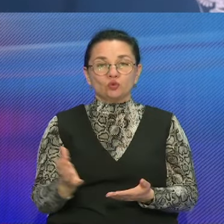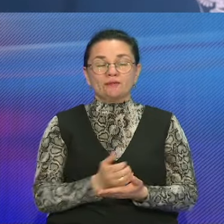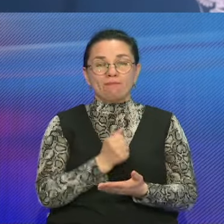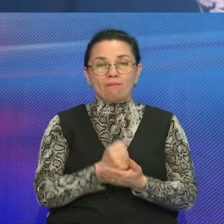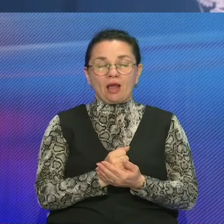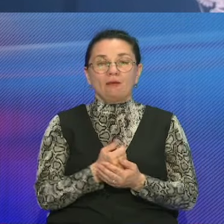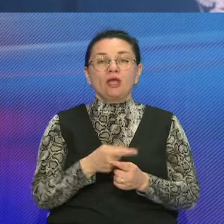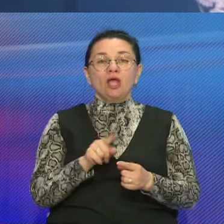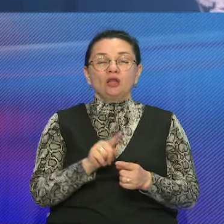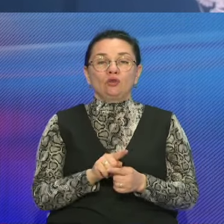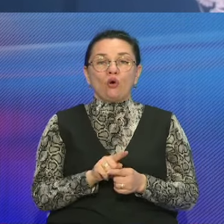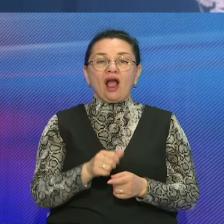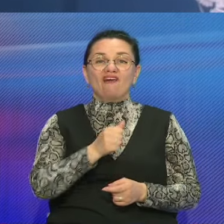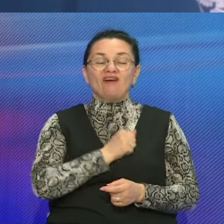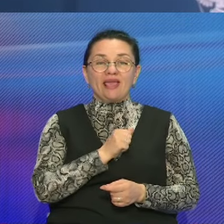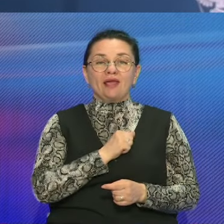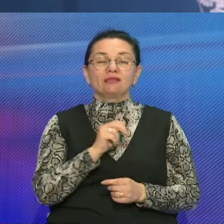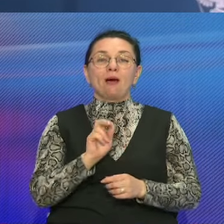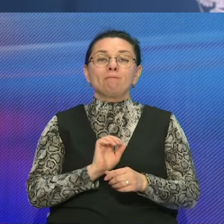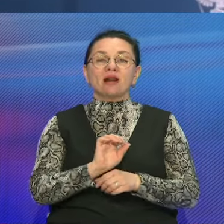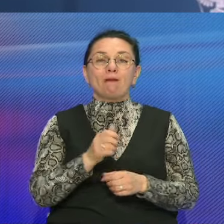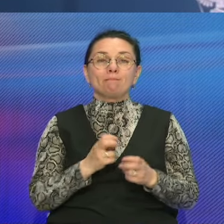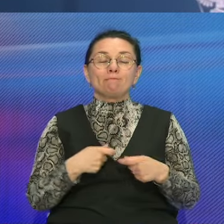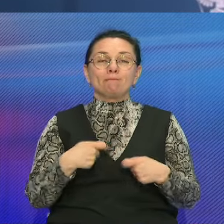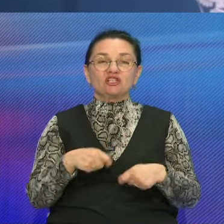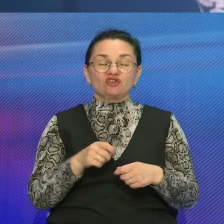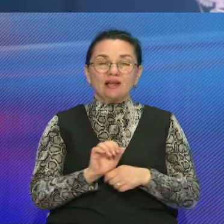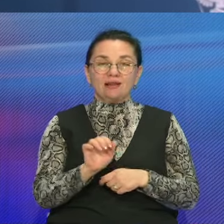специфических темах, как военно-промышленный комплекс, но также и